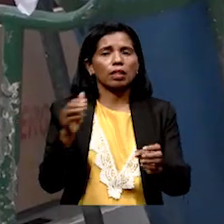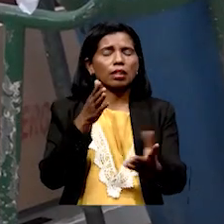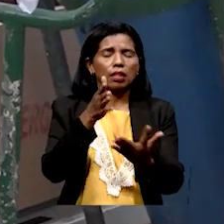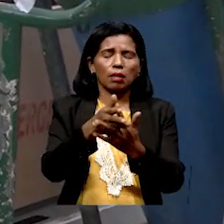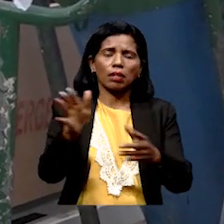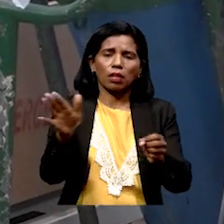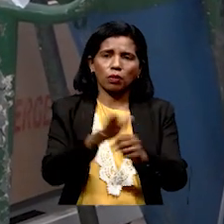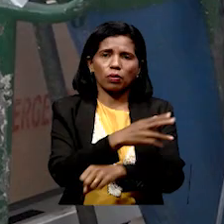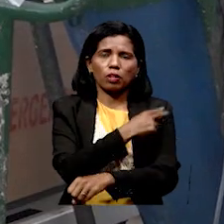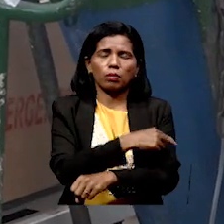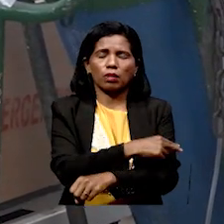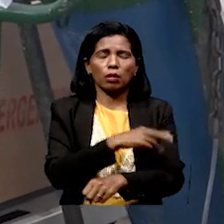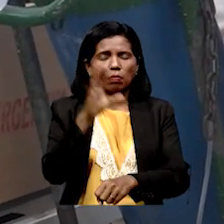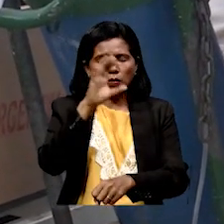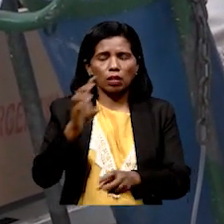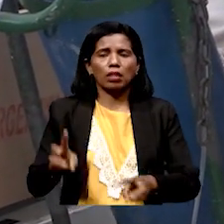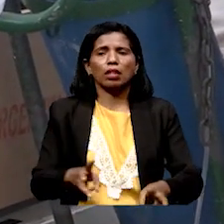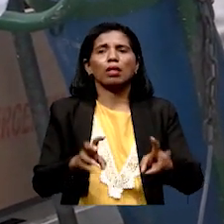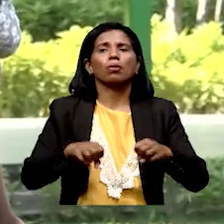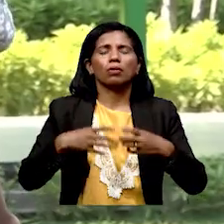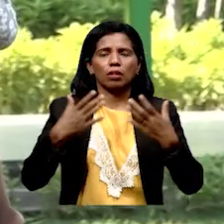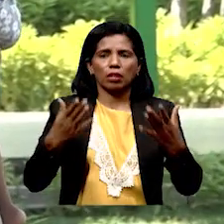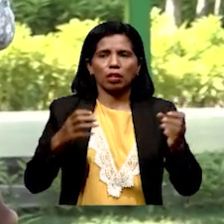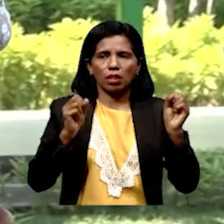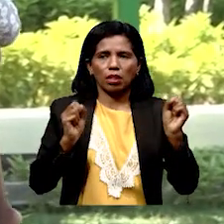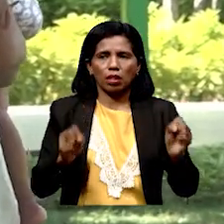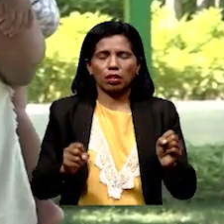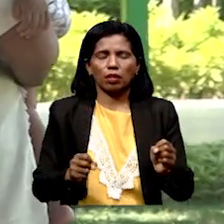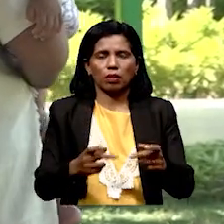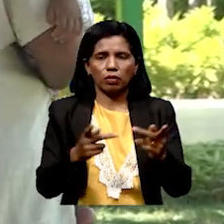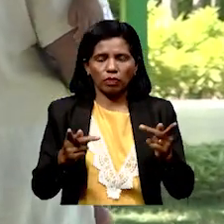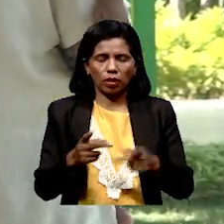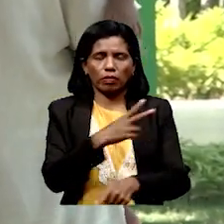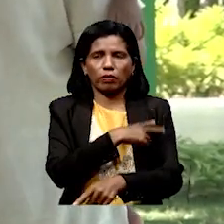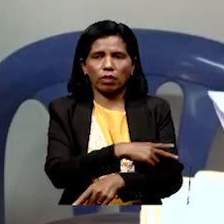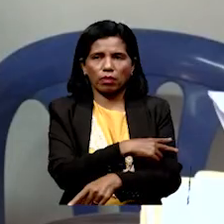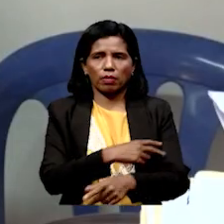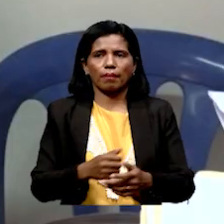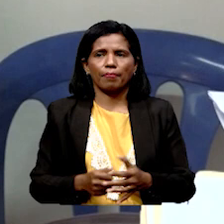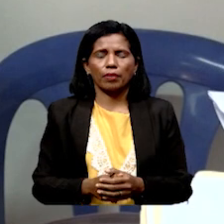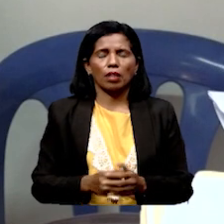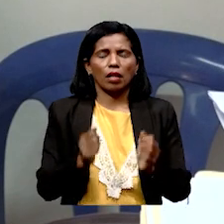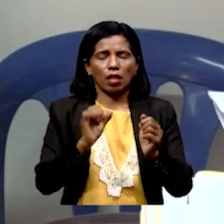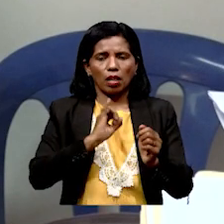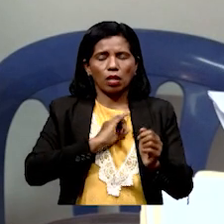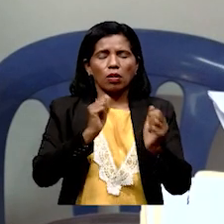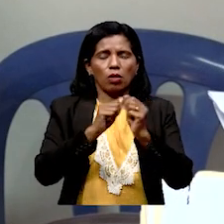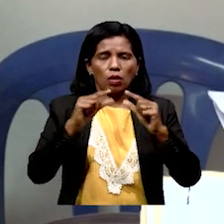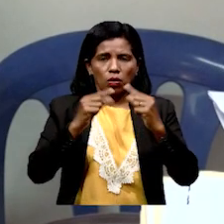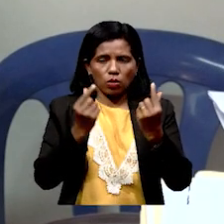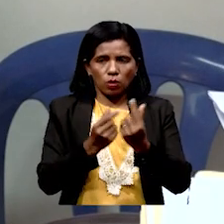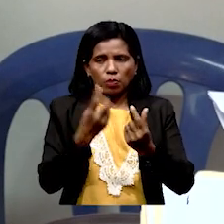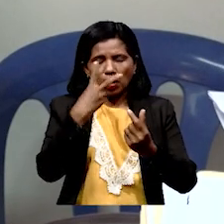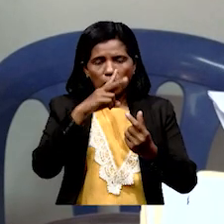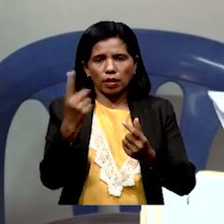hospital, bele bukadalan o ensaho de gere na fatin sala internamento Vera Cruz. Aho equipa hare na fatin